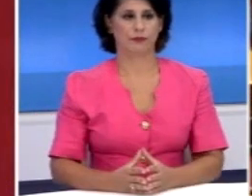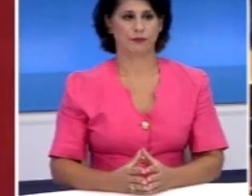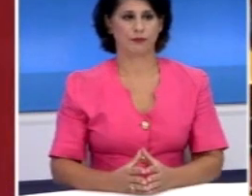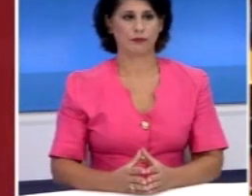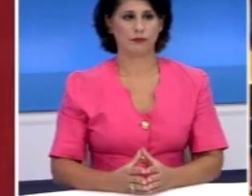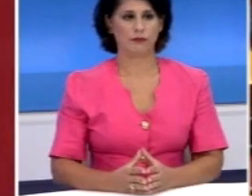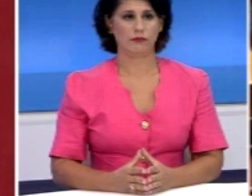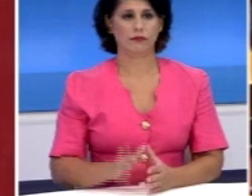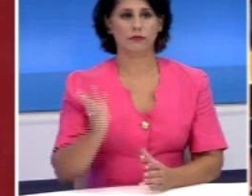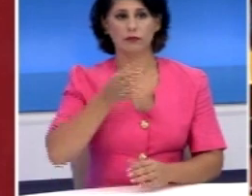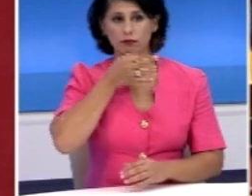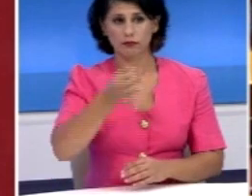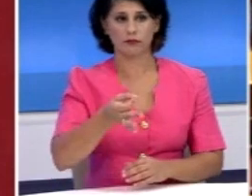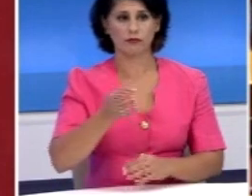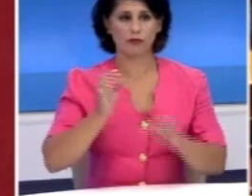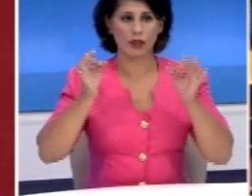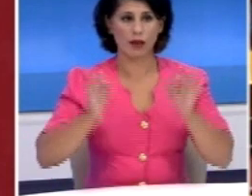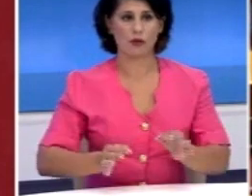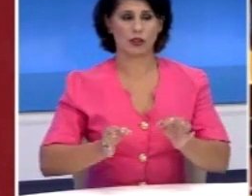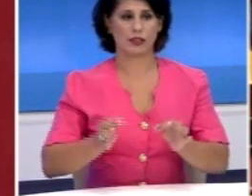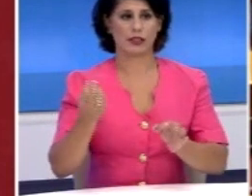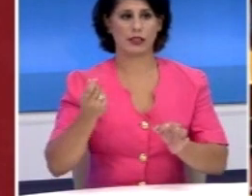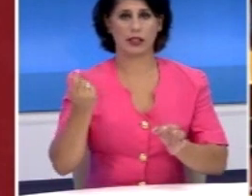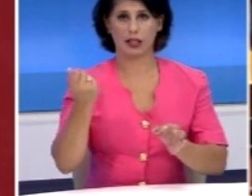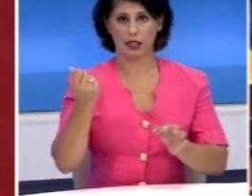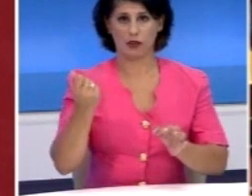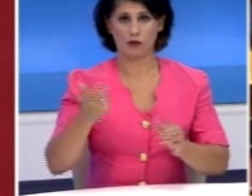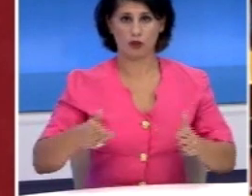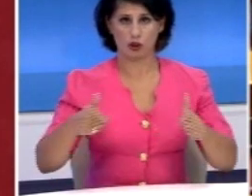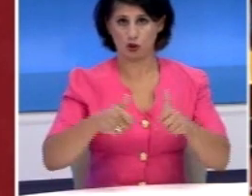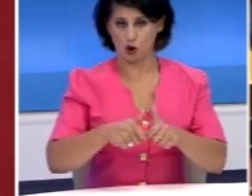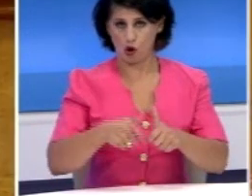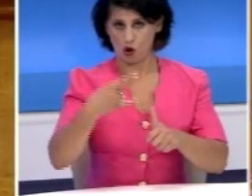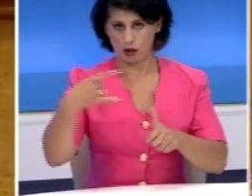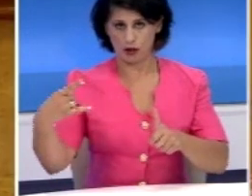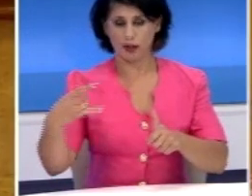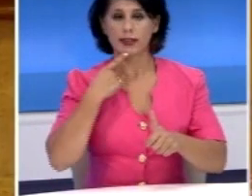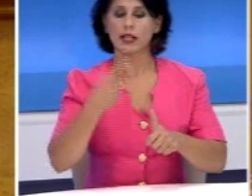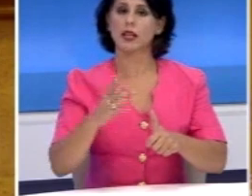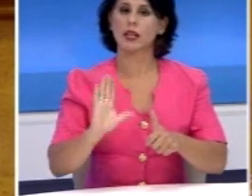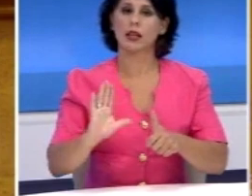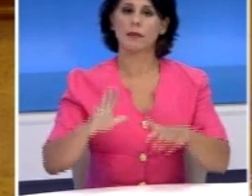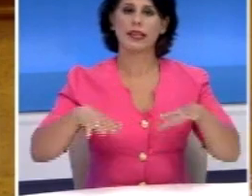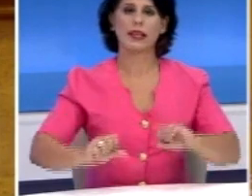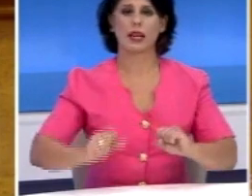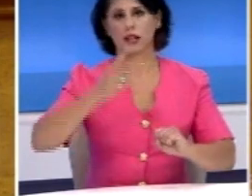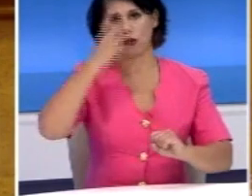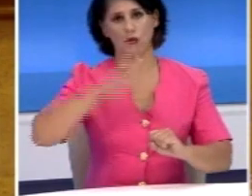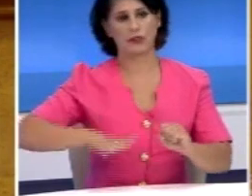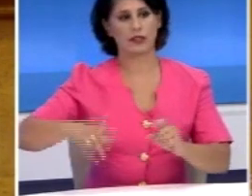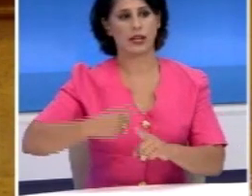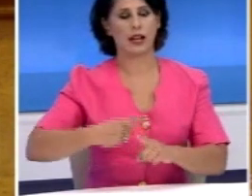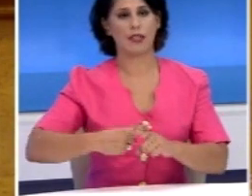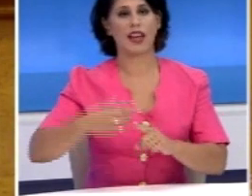Όταν αναφερόμαστε στις αποκλειστικές οικονομικές ζώνες, αναφερόμαστε σε κυριαρχικά δικαιώματα της χώρας.